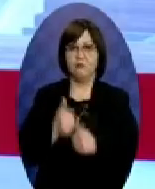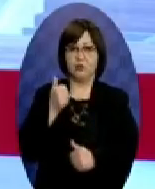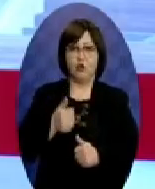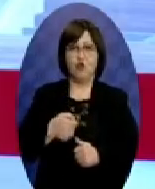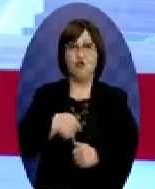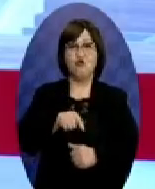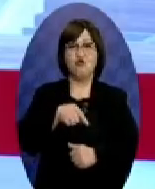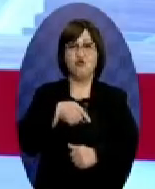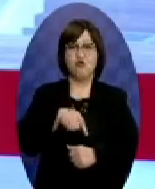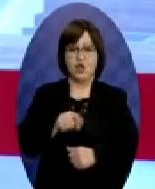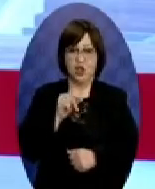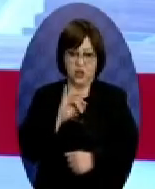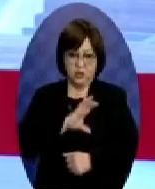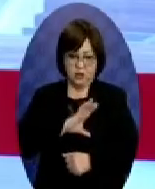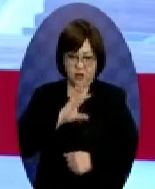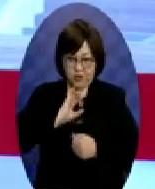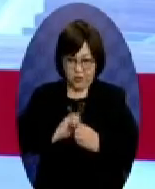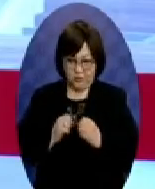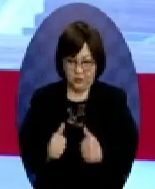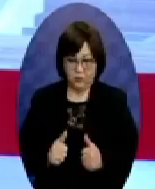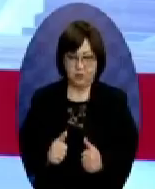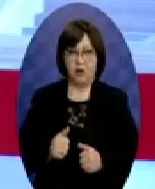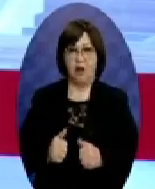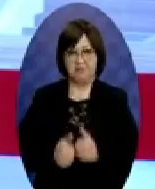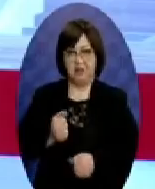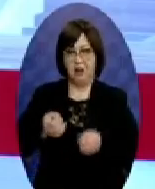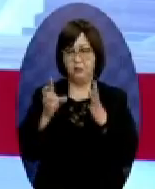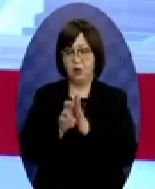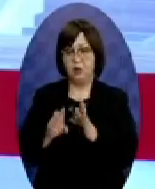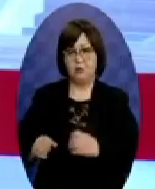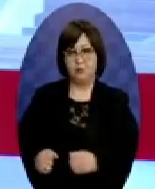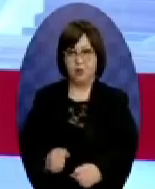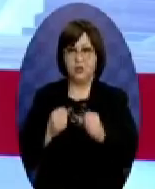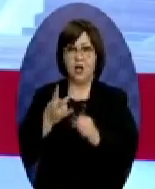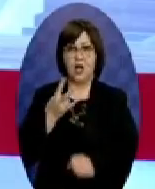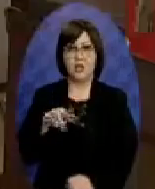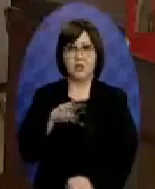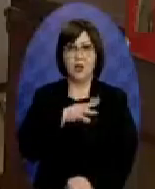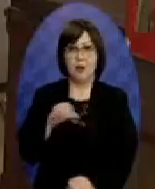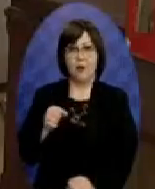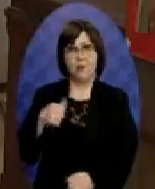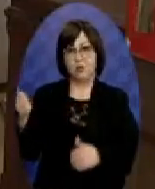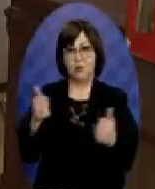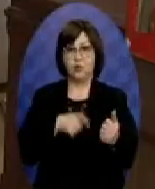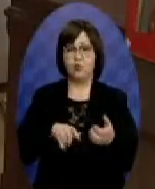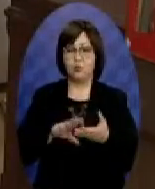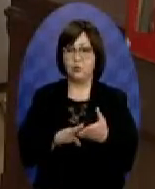сэтгэлээс нь хийж чадвал амжилтанд хүрдгийг мужаан нэмдваа бусаддан үлгэрлэн харуулж байна.